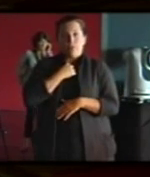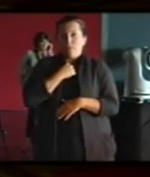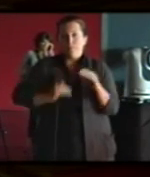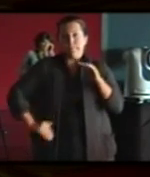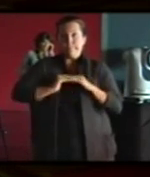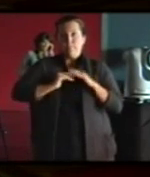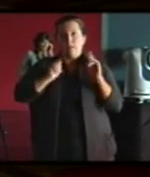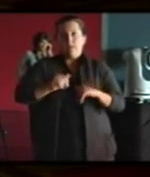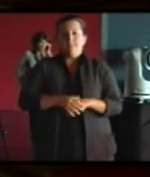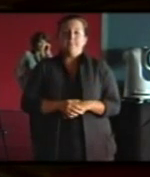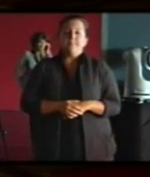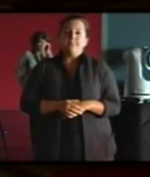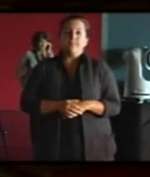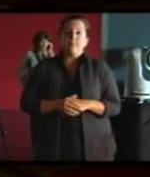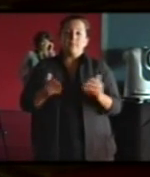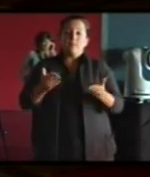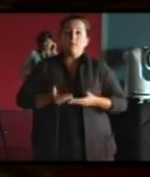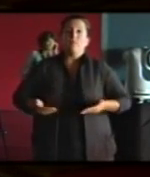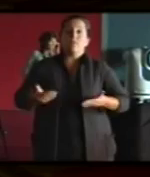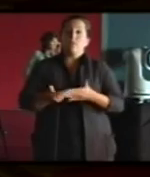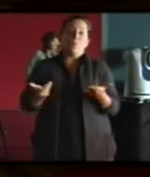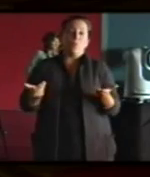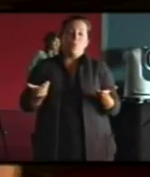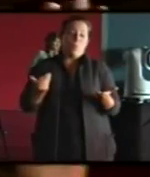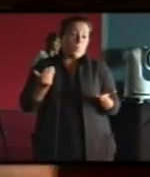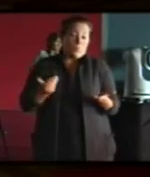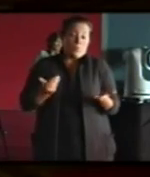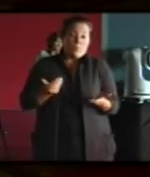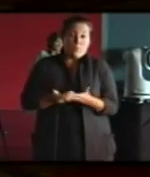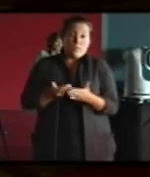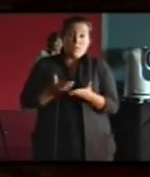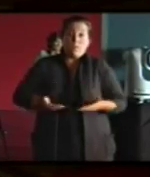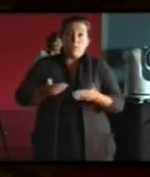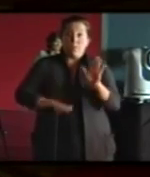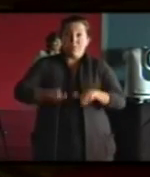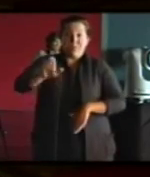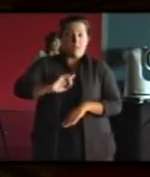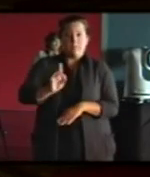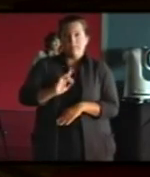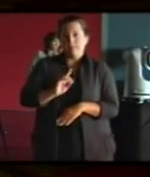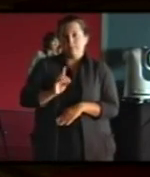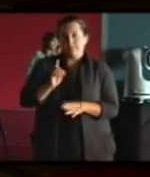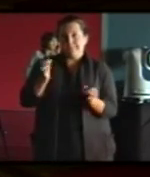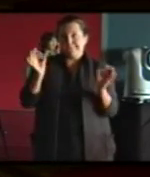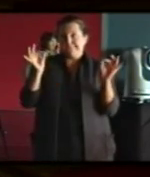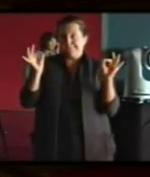C'est déjà un cadre qui est un cadre qui n'est pas un cadre de croissance et dans lequel donc